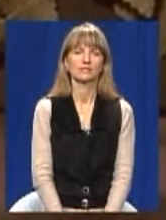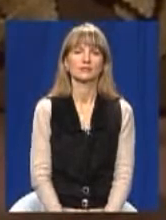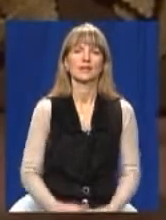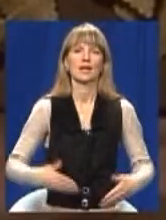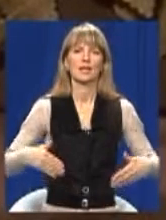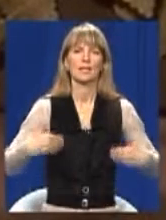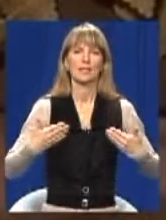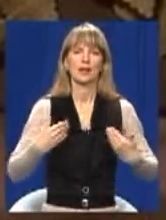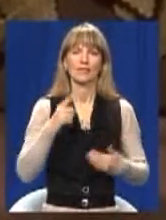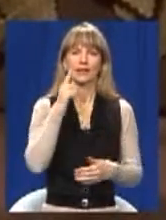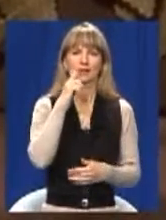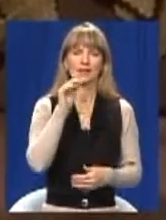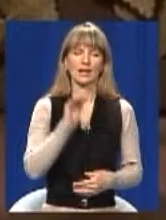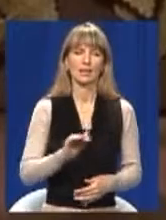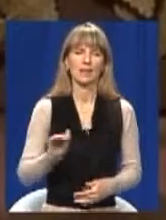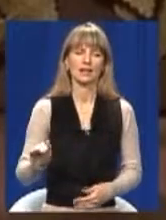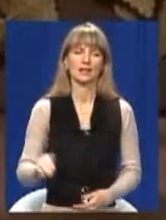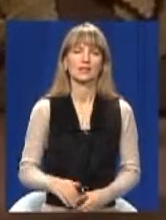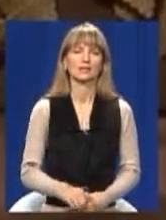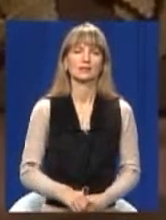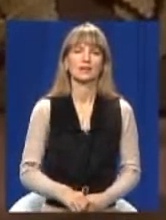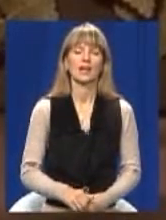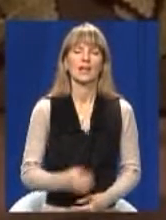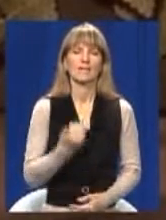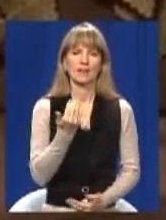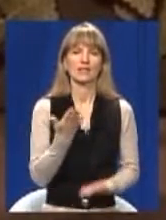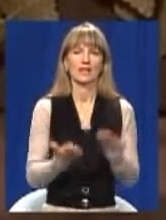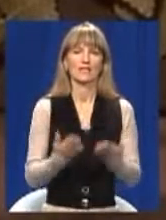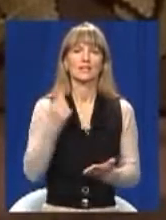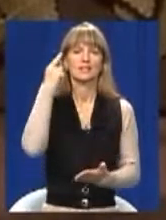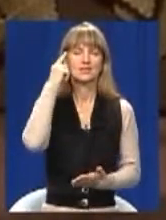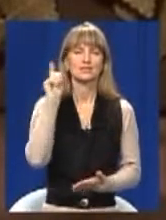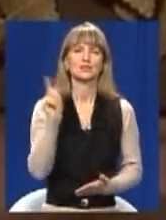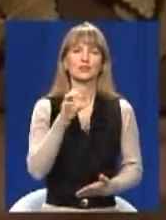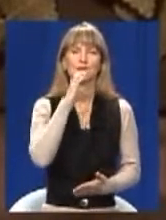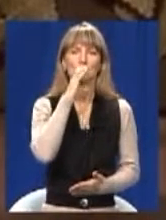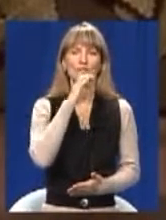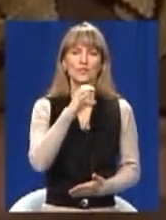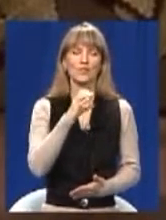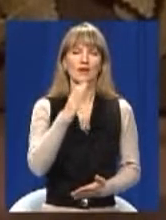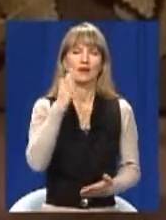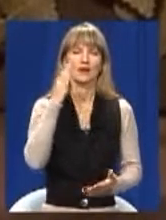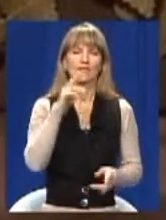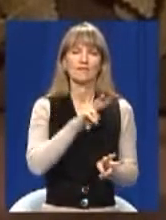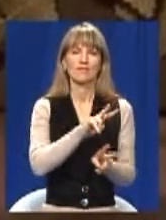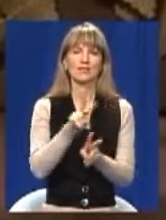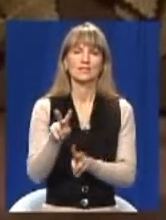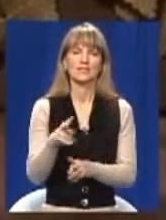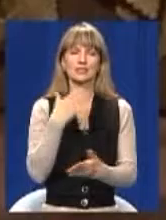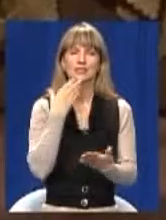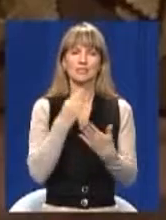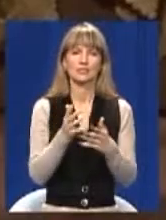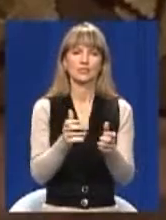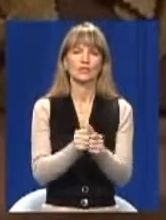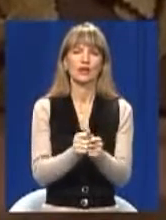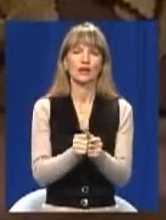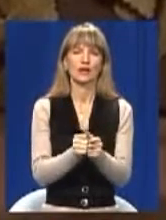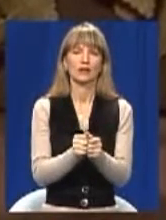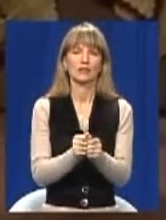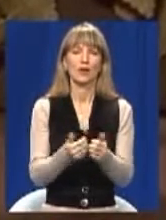Привіт, привіт, малята! Ви вже, мабуть, знаєте, що вовки вистежують свою жертву по